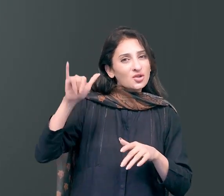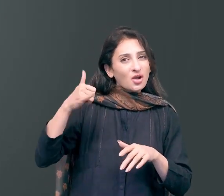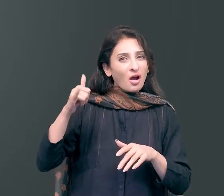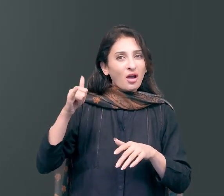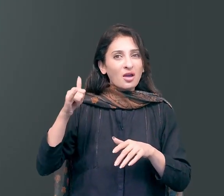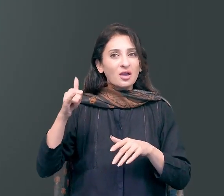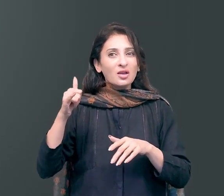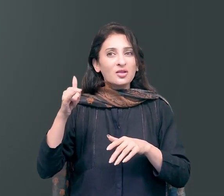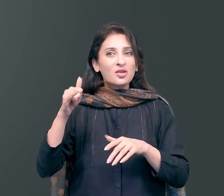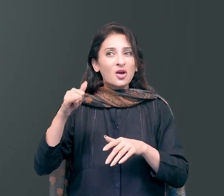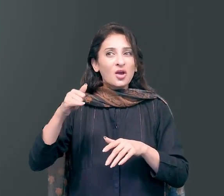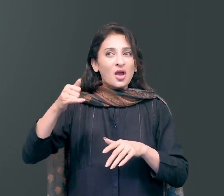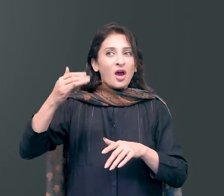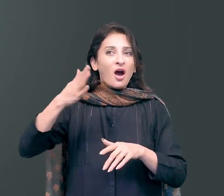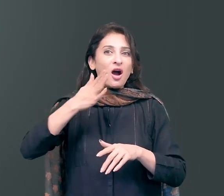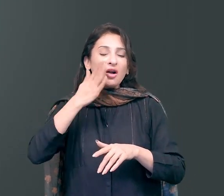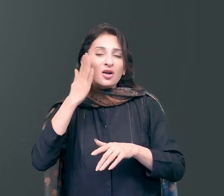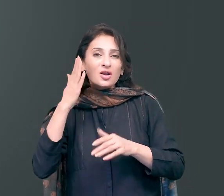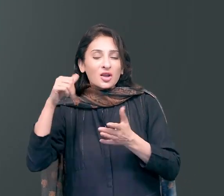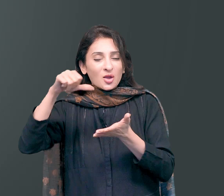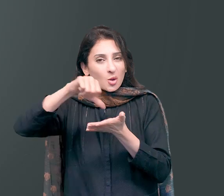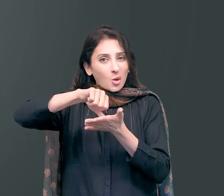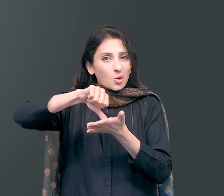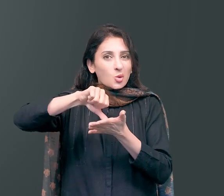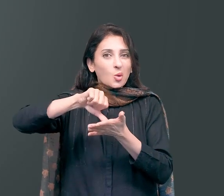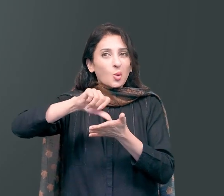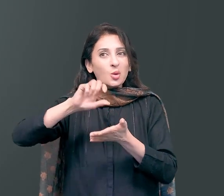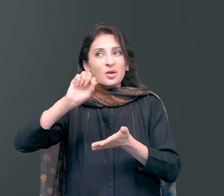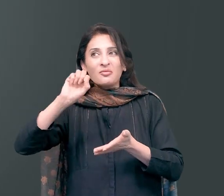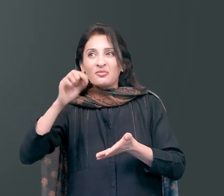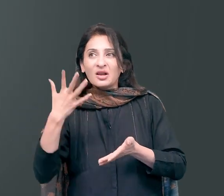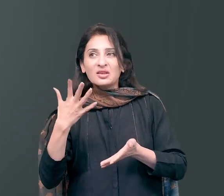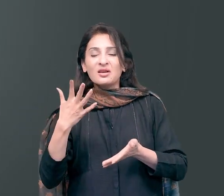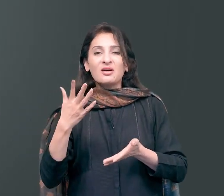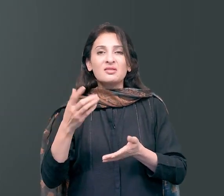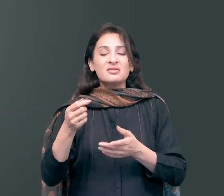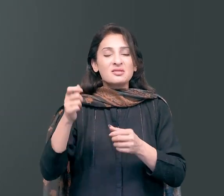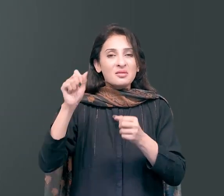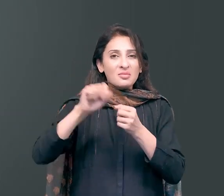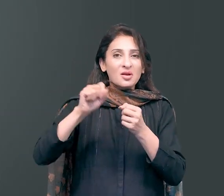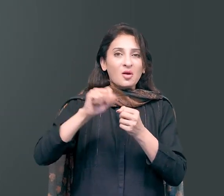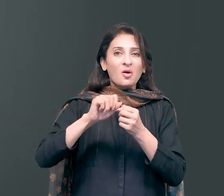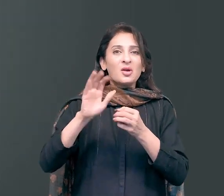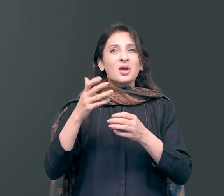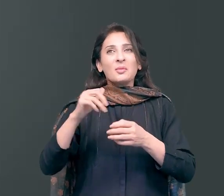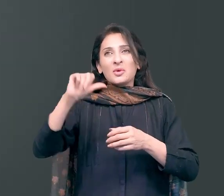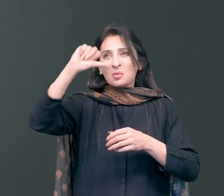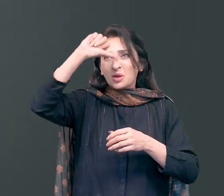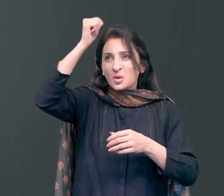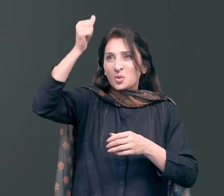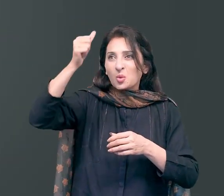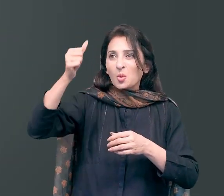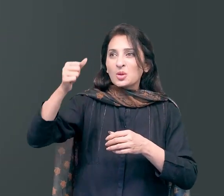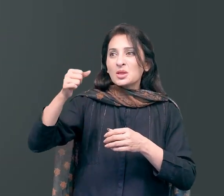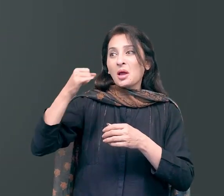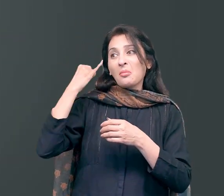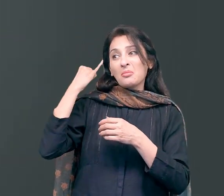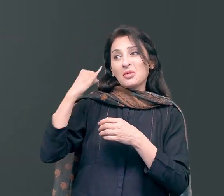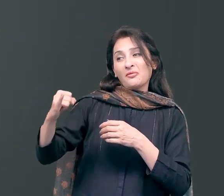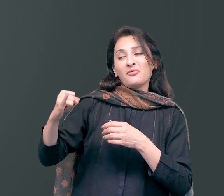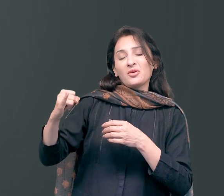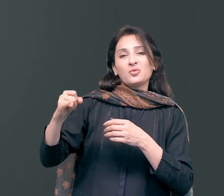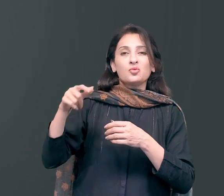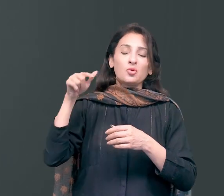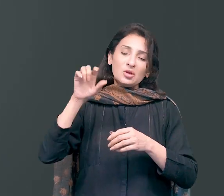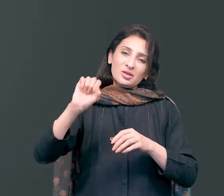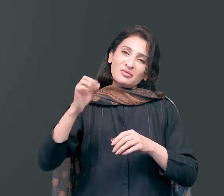کہ ہمیں ہندوؤں سے یا کانگریس سے نفرت ہو، شاید ہم برِ صغیر